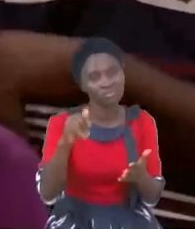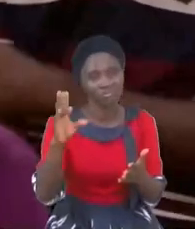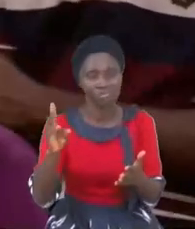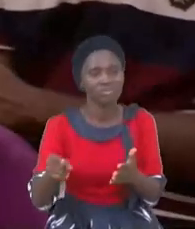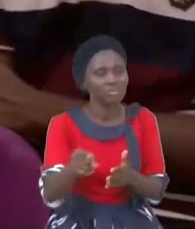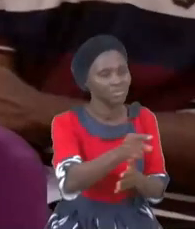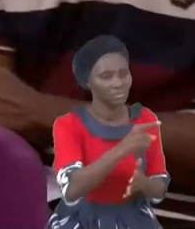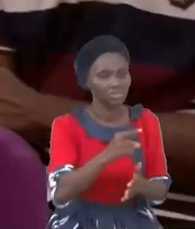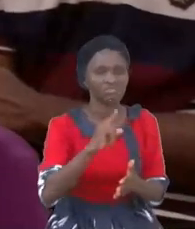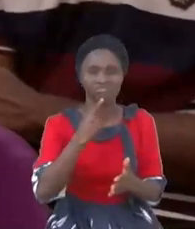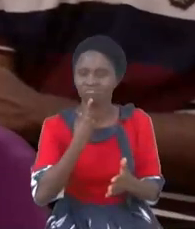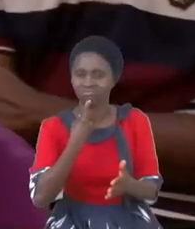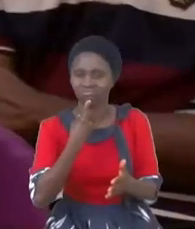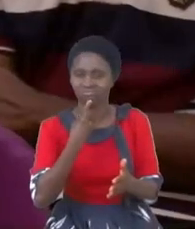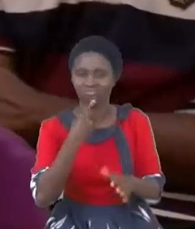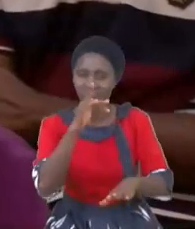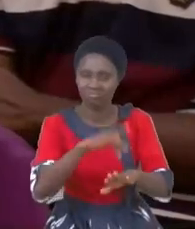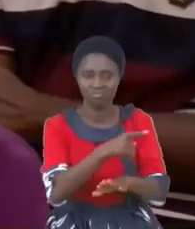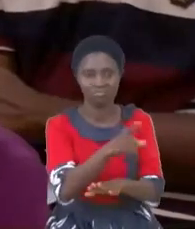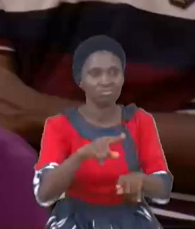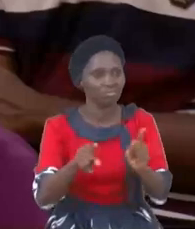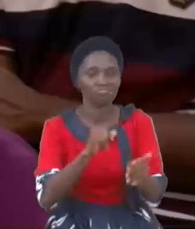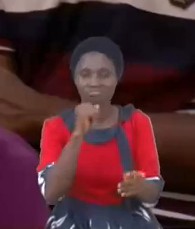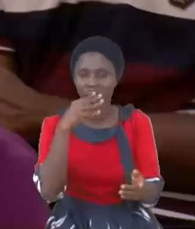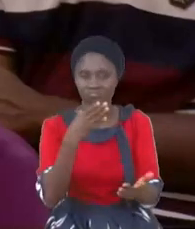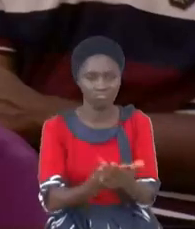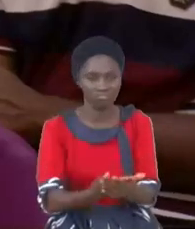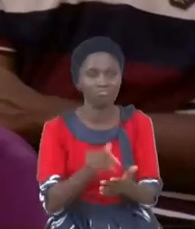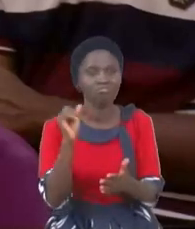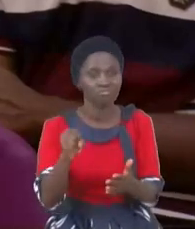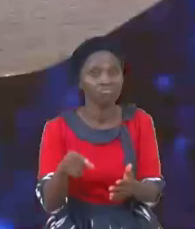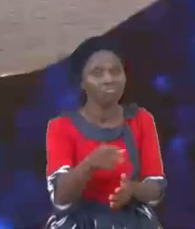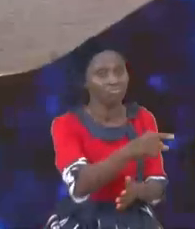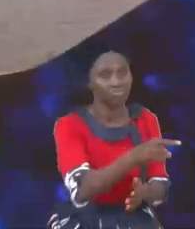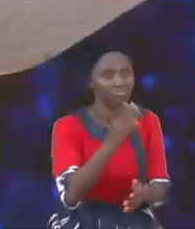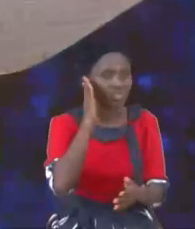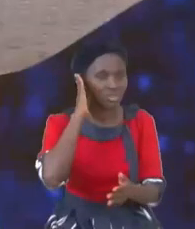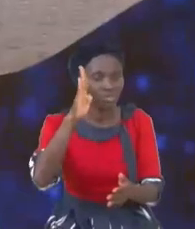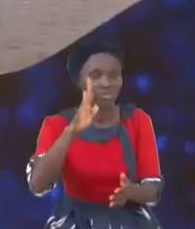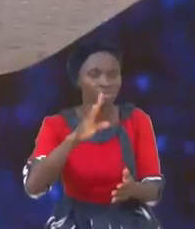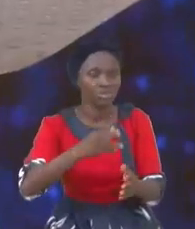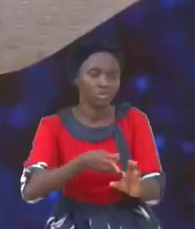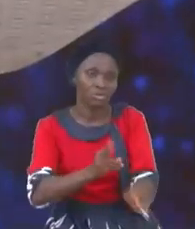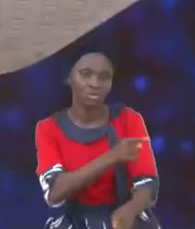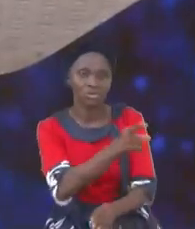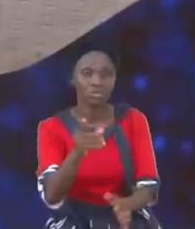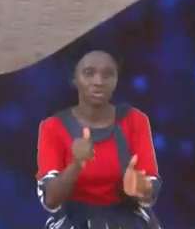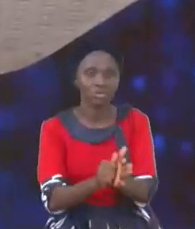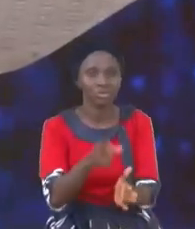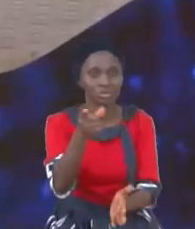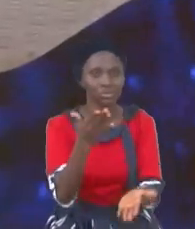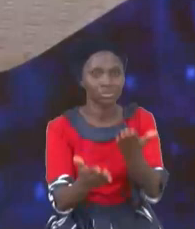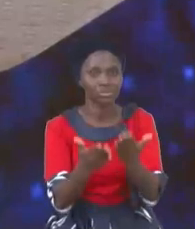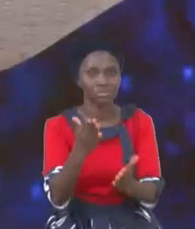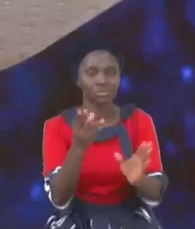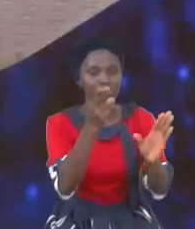pur, mais ils veulent vous détacher de nous afin que vous soyez zélés